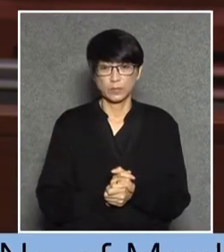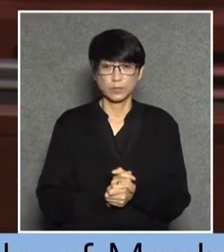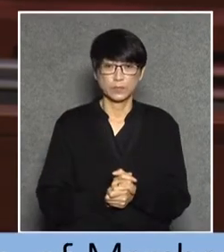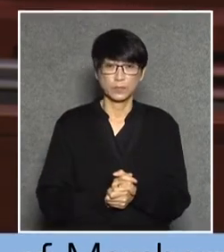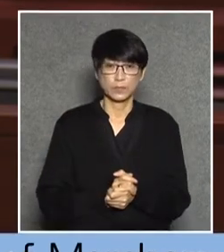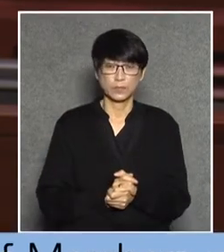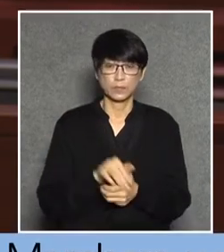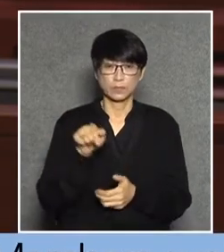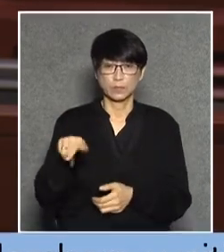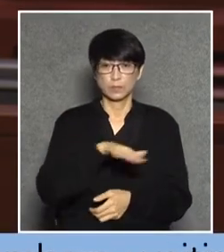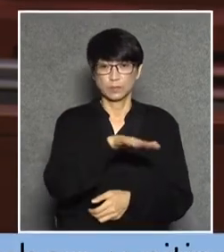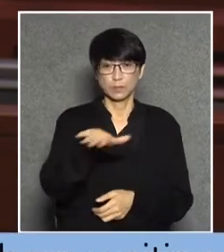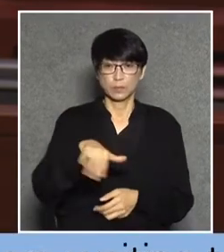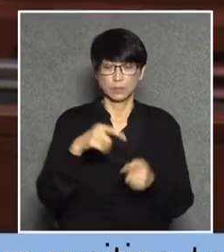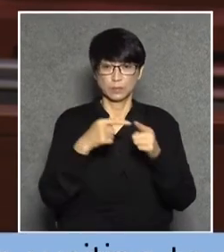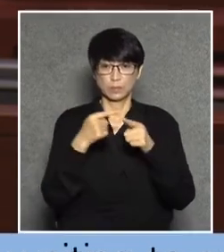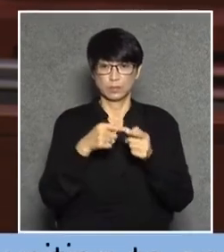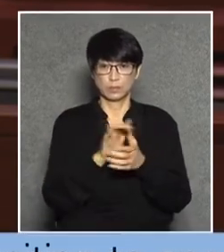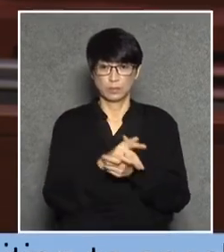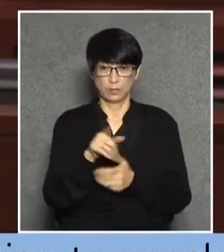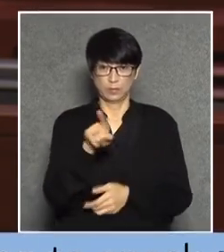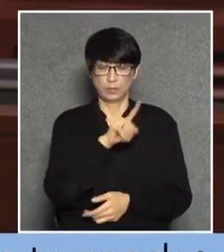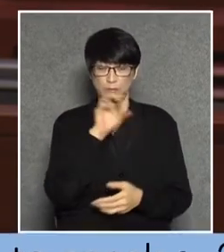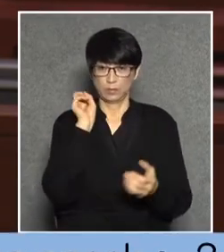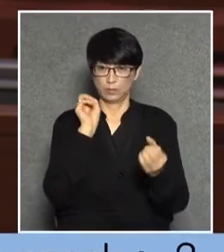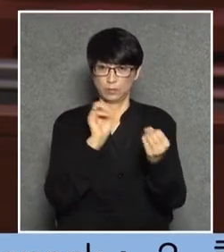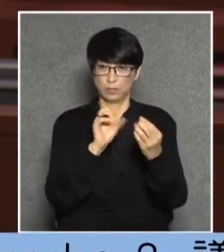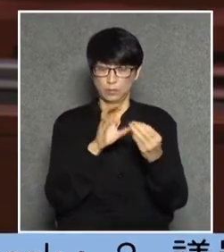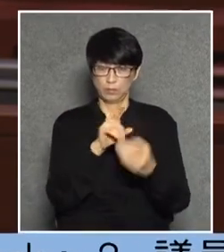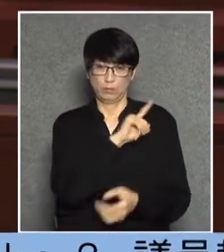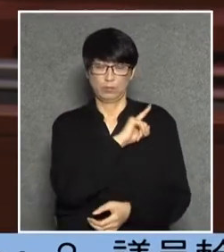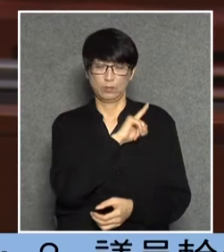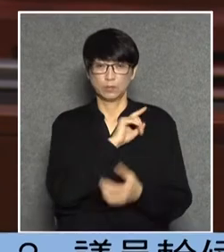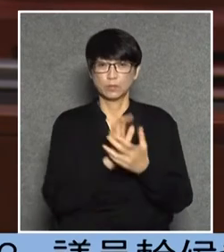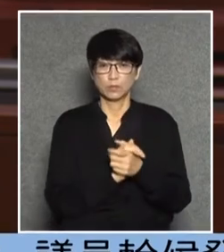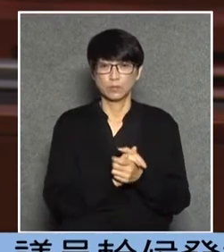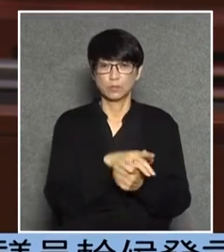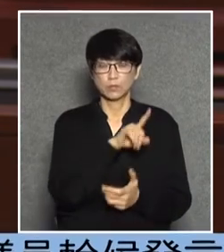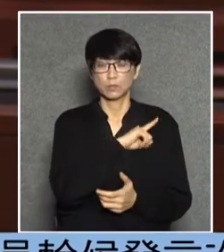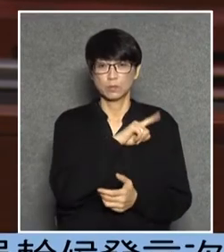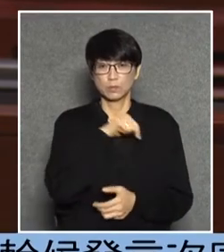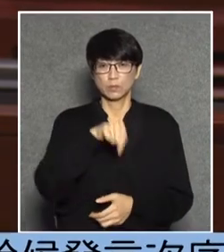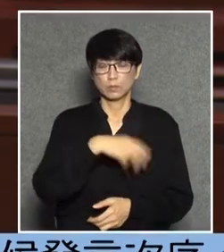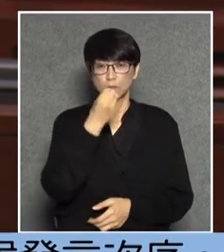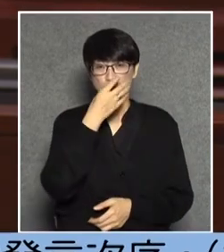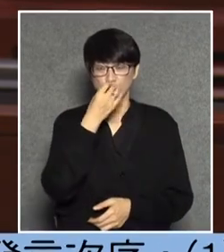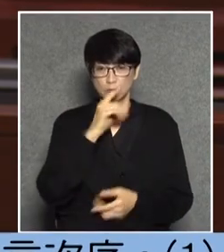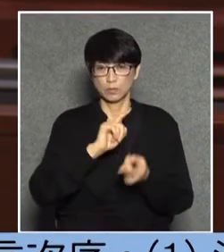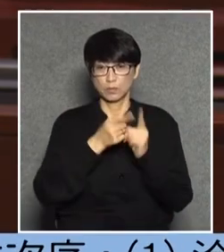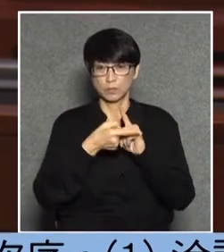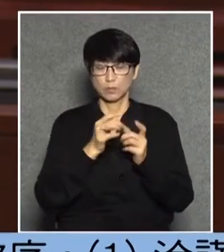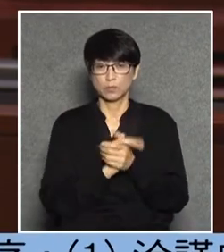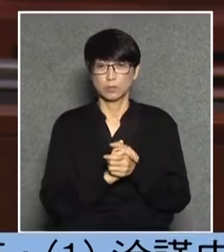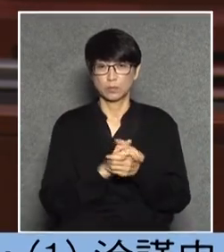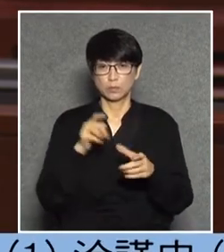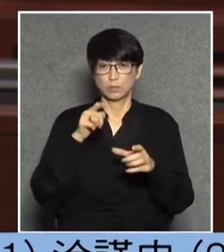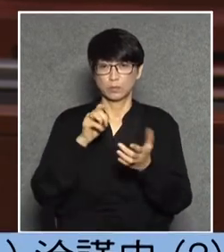呢一班人自己去諮詢自己。自己是在香港的持份者交緊税